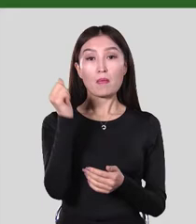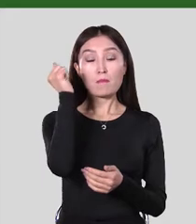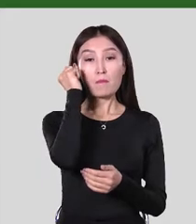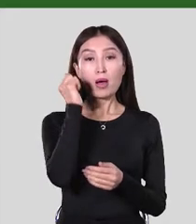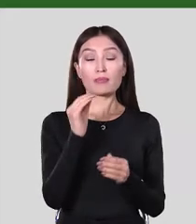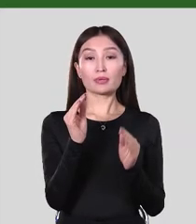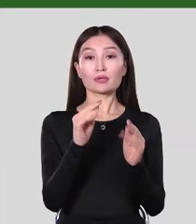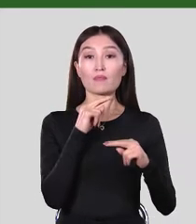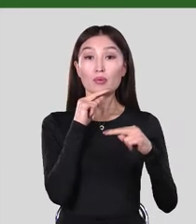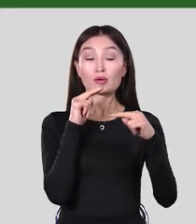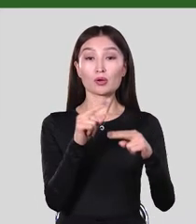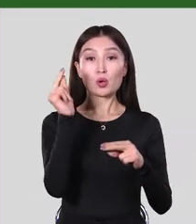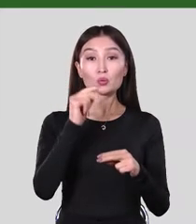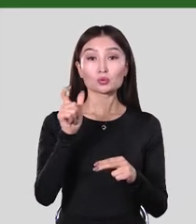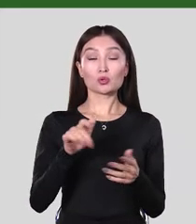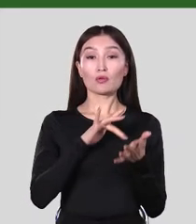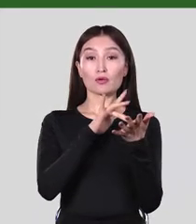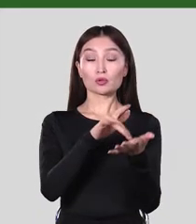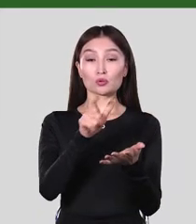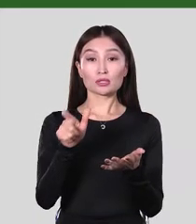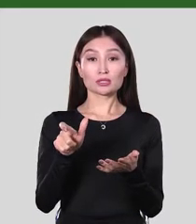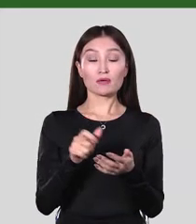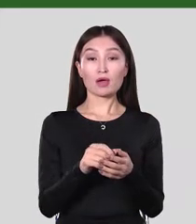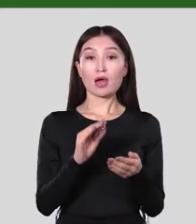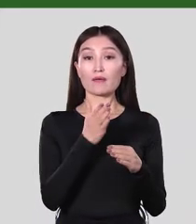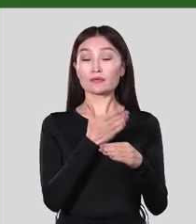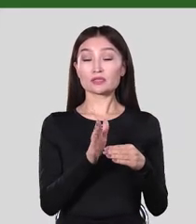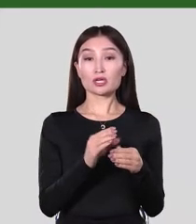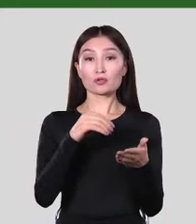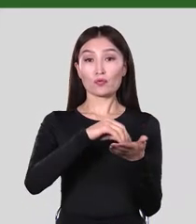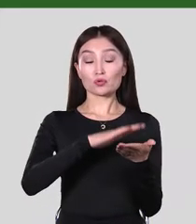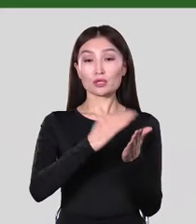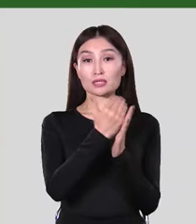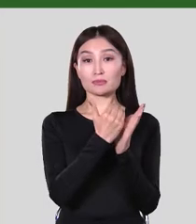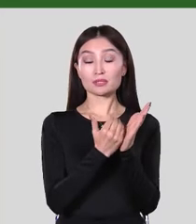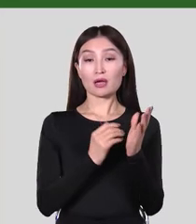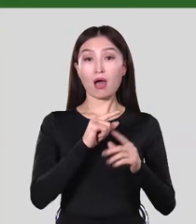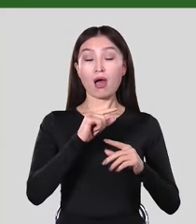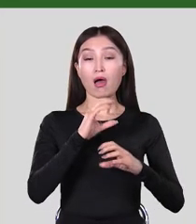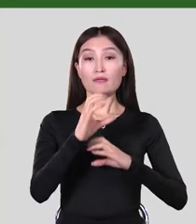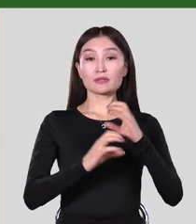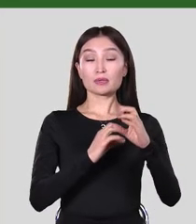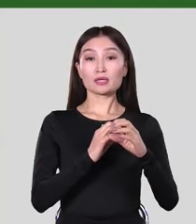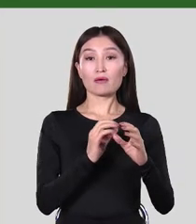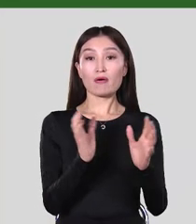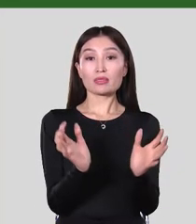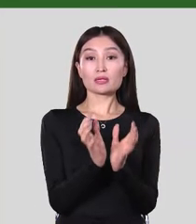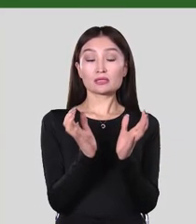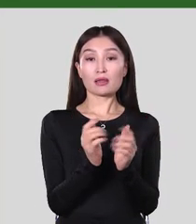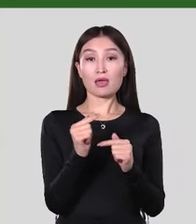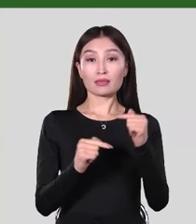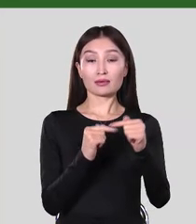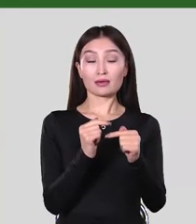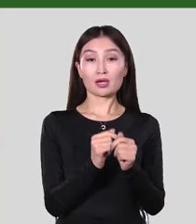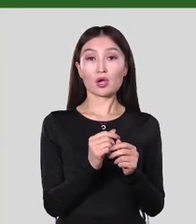памятников привлекает ученых и туристов. Часть памятников включена в список всемирного наследия. Настоящее